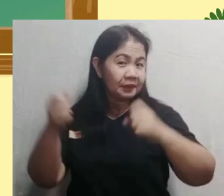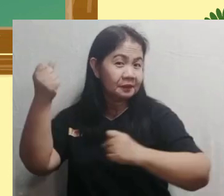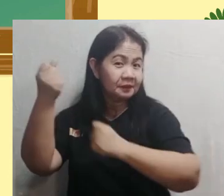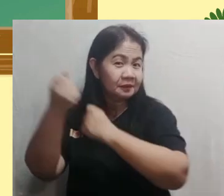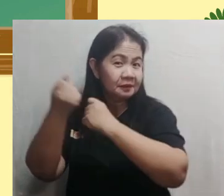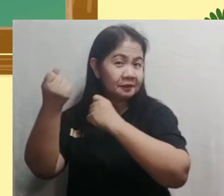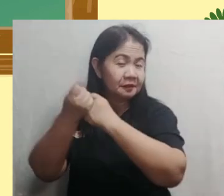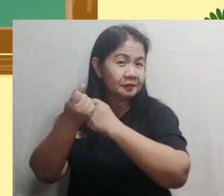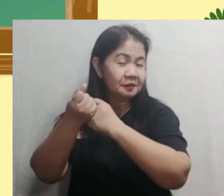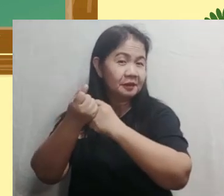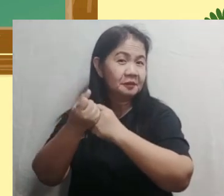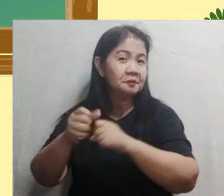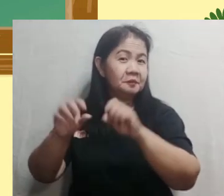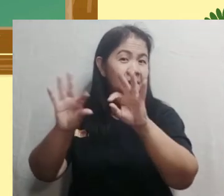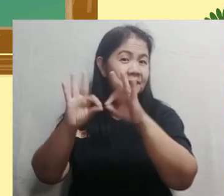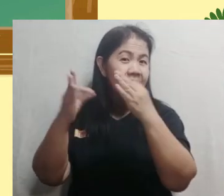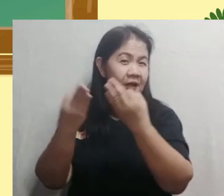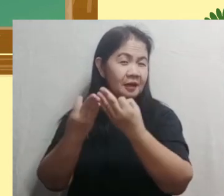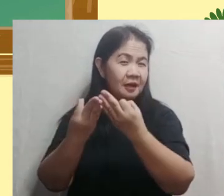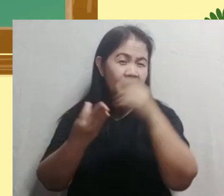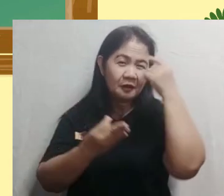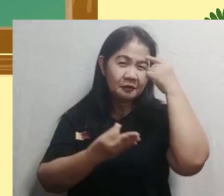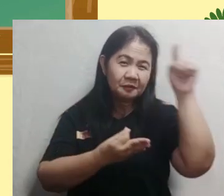Para makapamasyal?